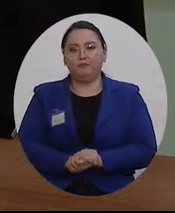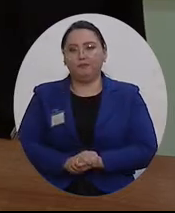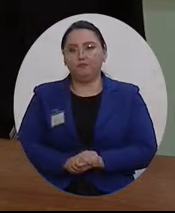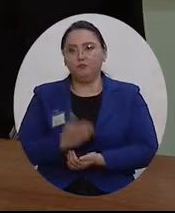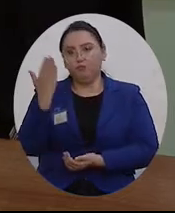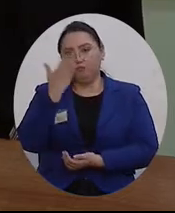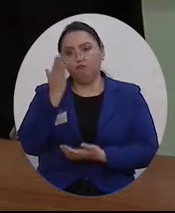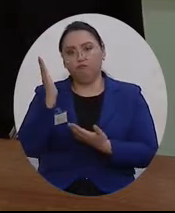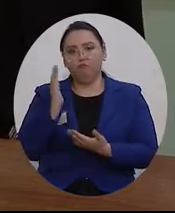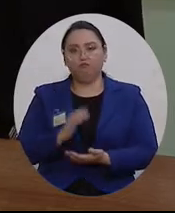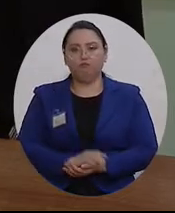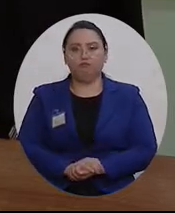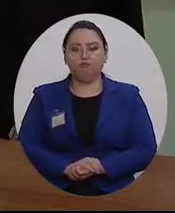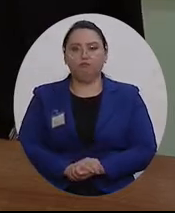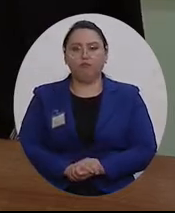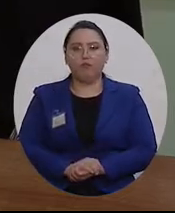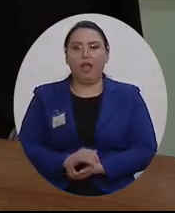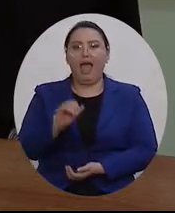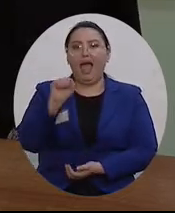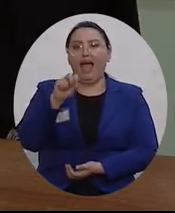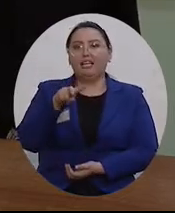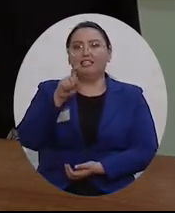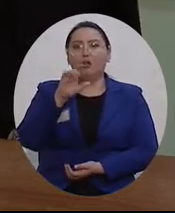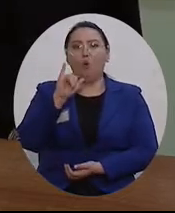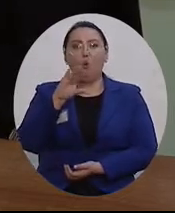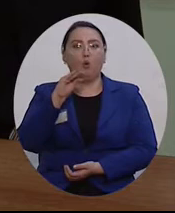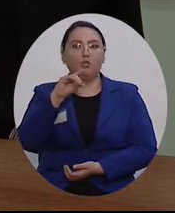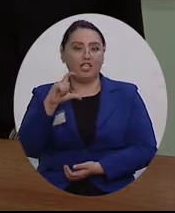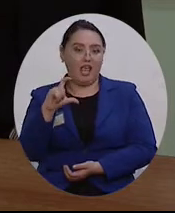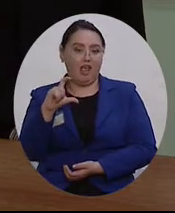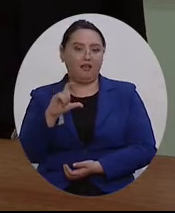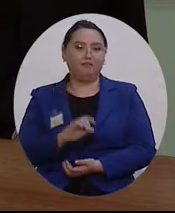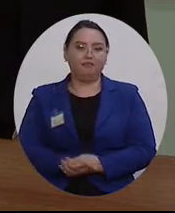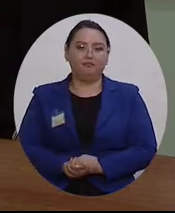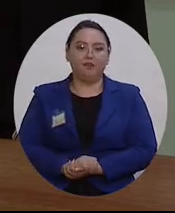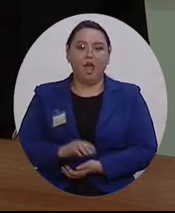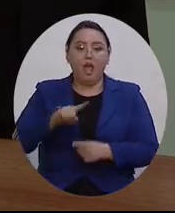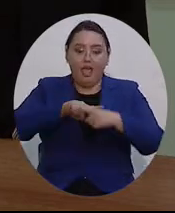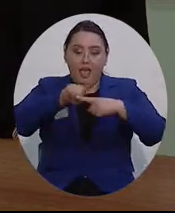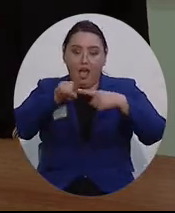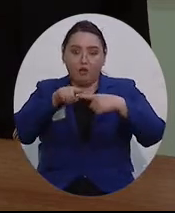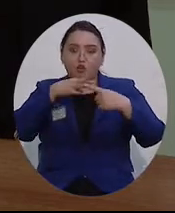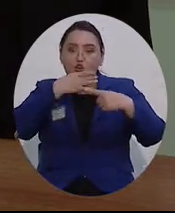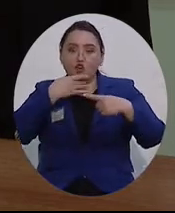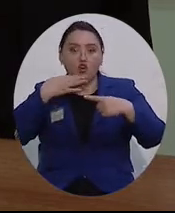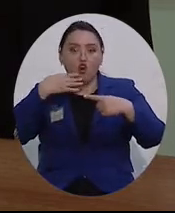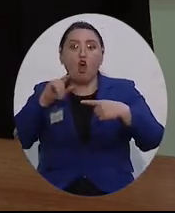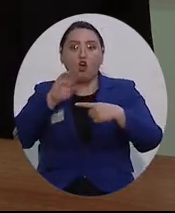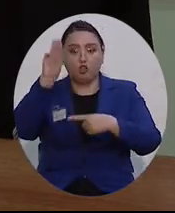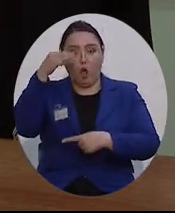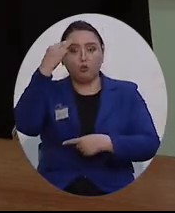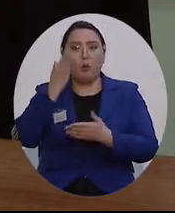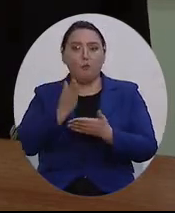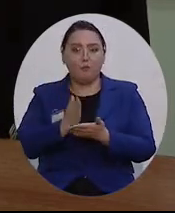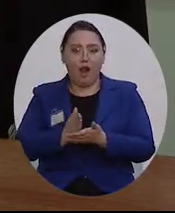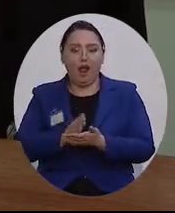байна уу уншия. Алхуужээ алхажээ. За багш нь үгийн язгуурыг өнгөөр тэмдэглэсэн байгаа. Тэгэхээр